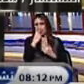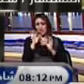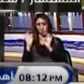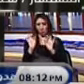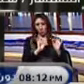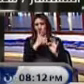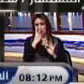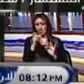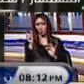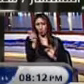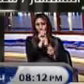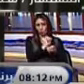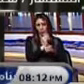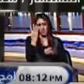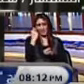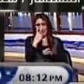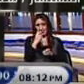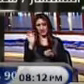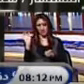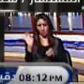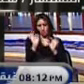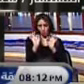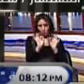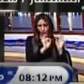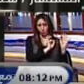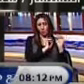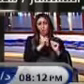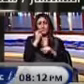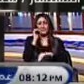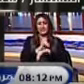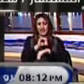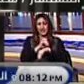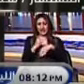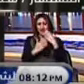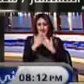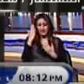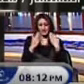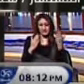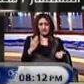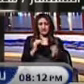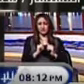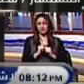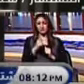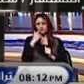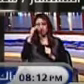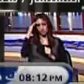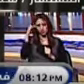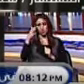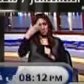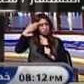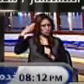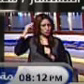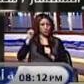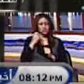الدعوة، ولكن ما قامت به النيابة هو تقوية الأدلة وربط أوصالها. نعم، شكرا جزيلا